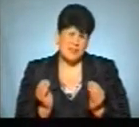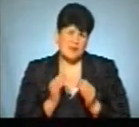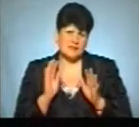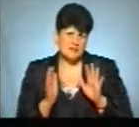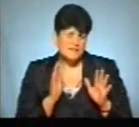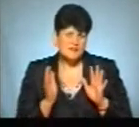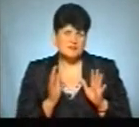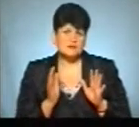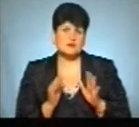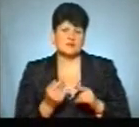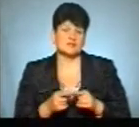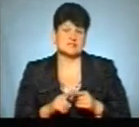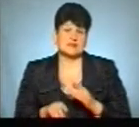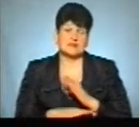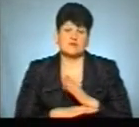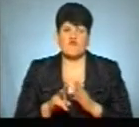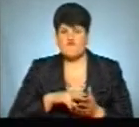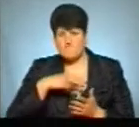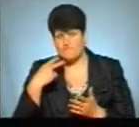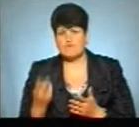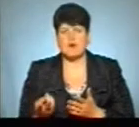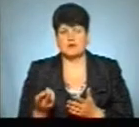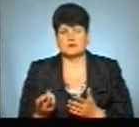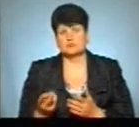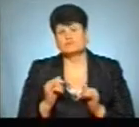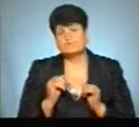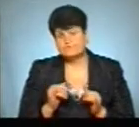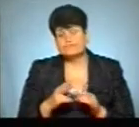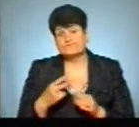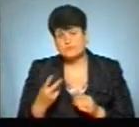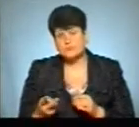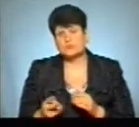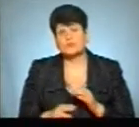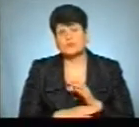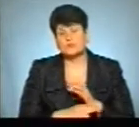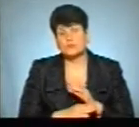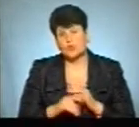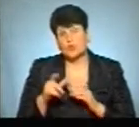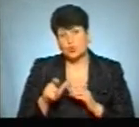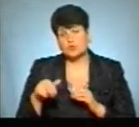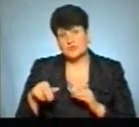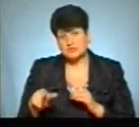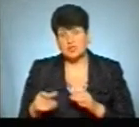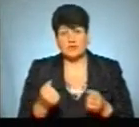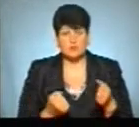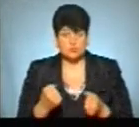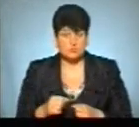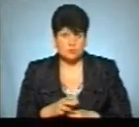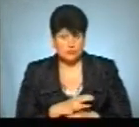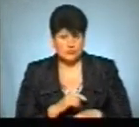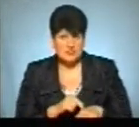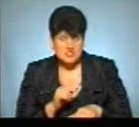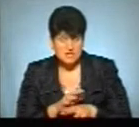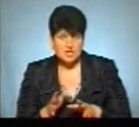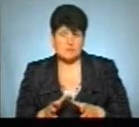дерево впало невдало, тому що людина під деревом знаходилася, і автомобіль, здається, там був зачеплений.